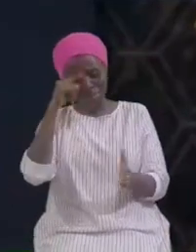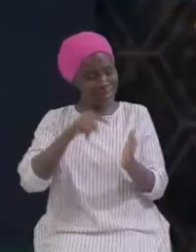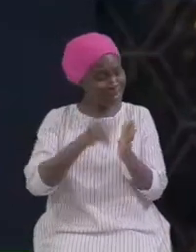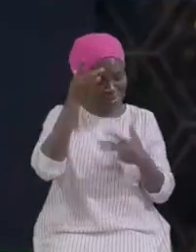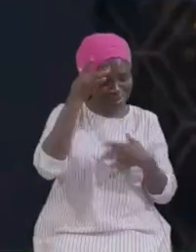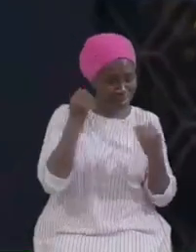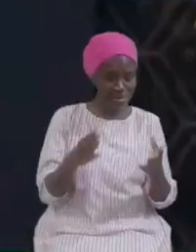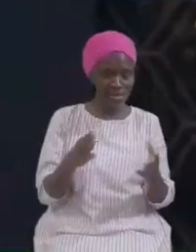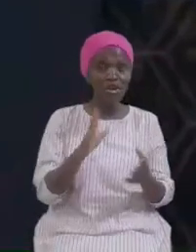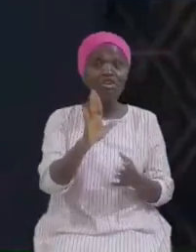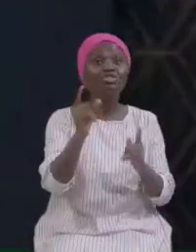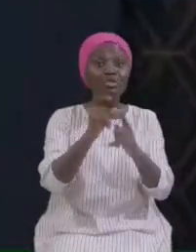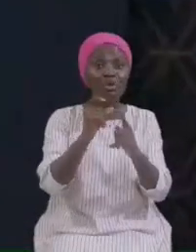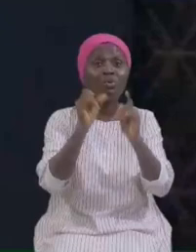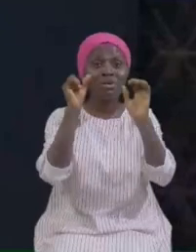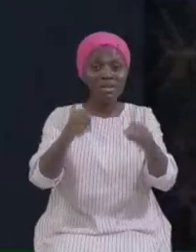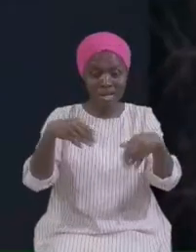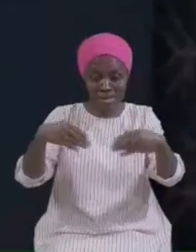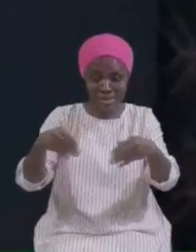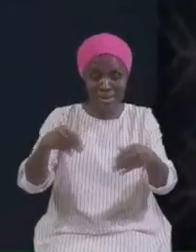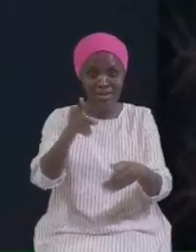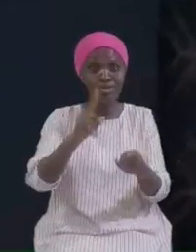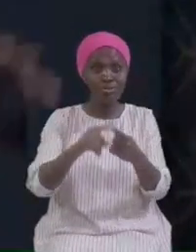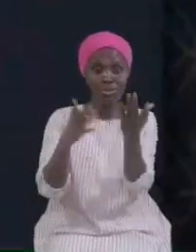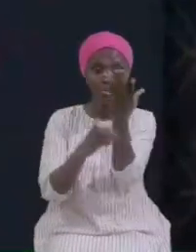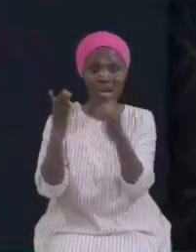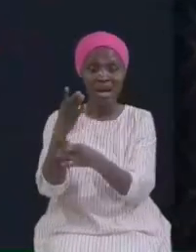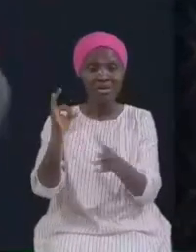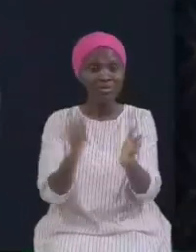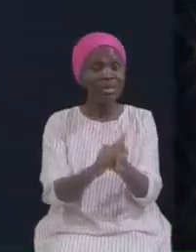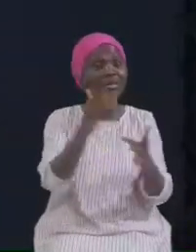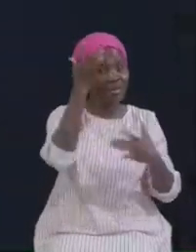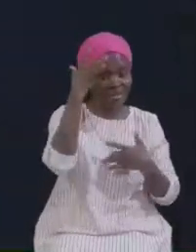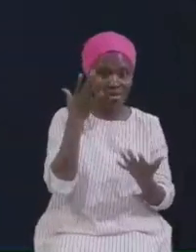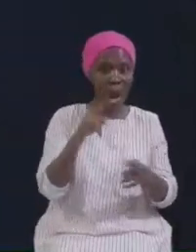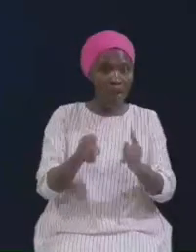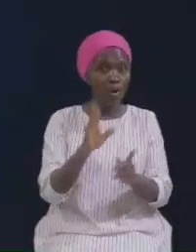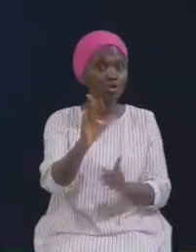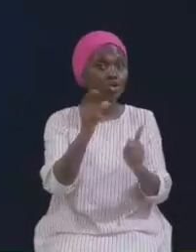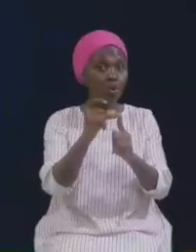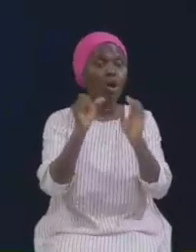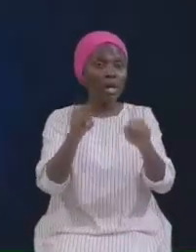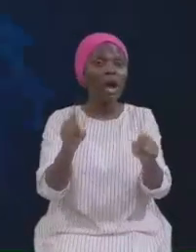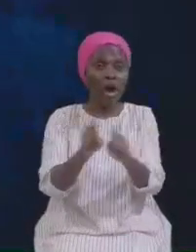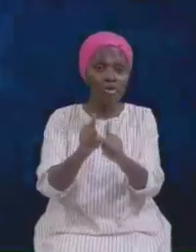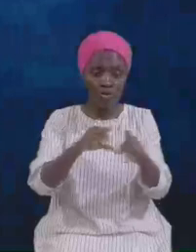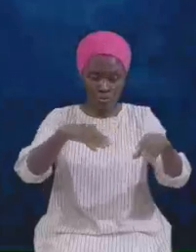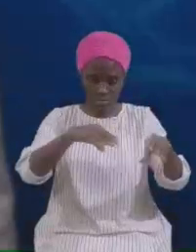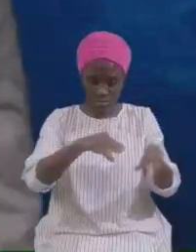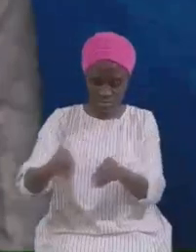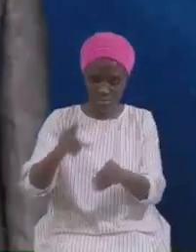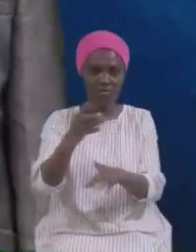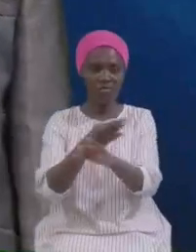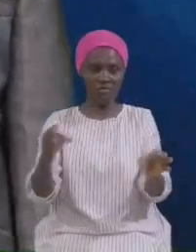Ta parole peut te vendre entre les mains de cette maladie. Mais ta parole peut également